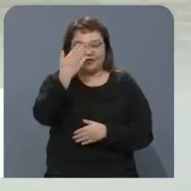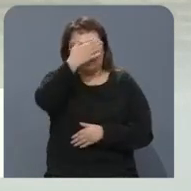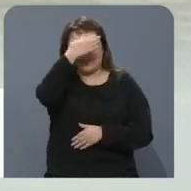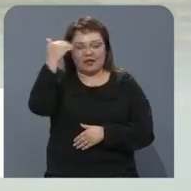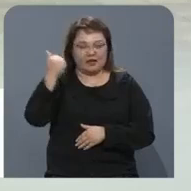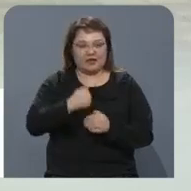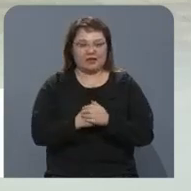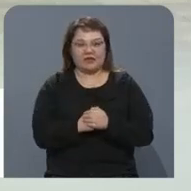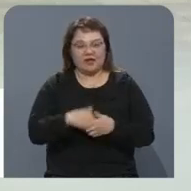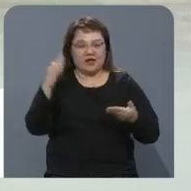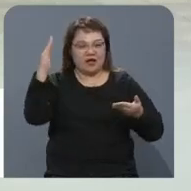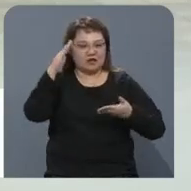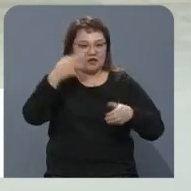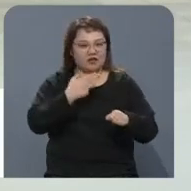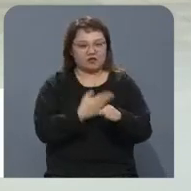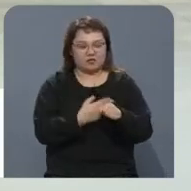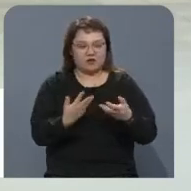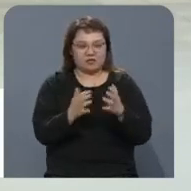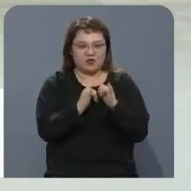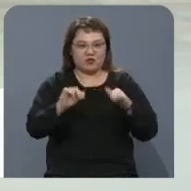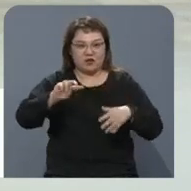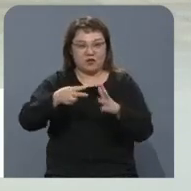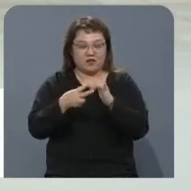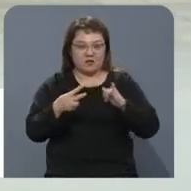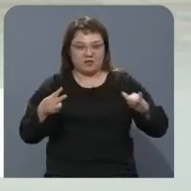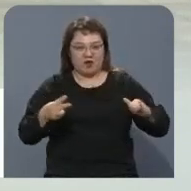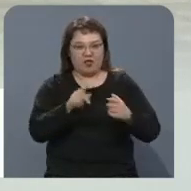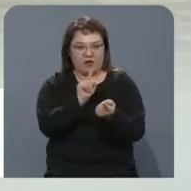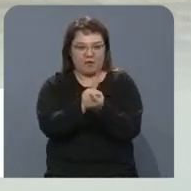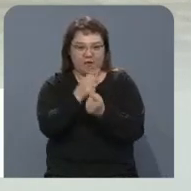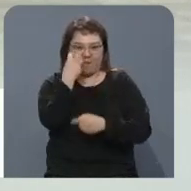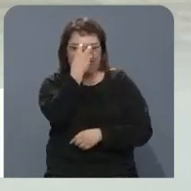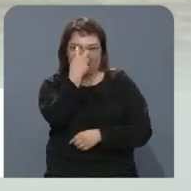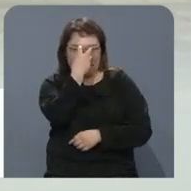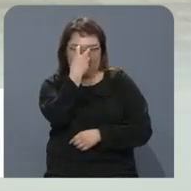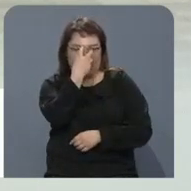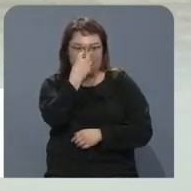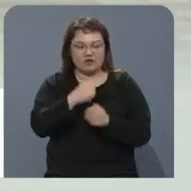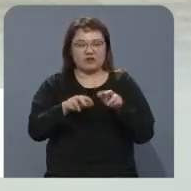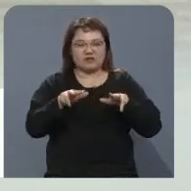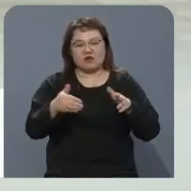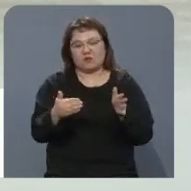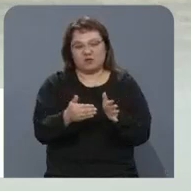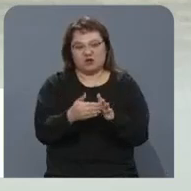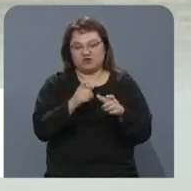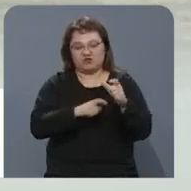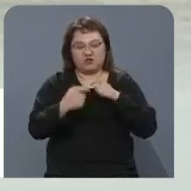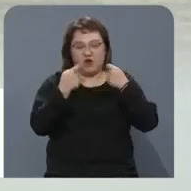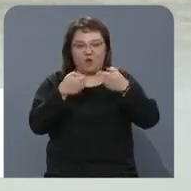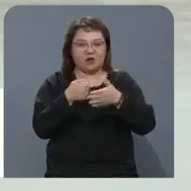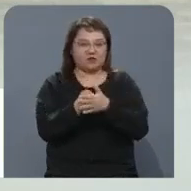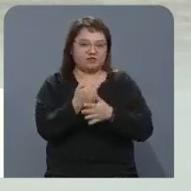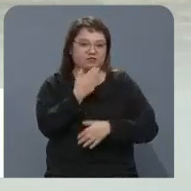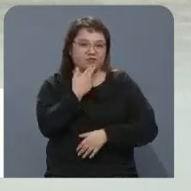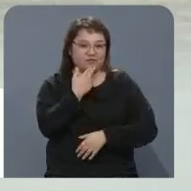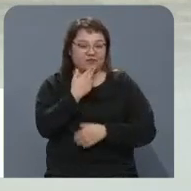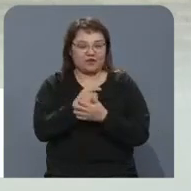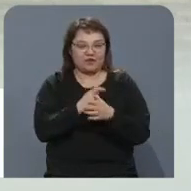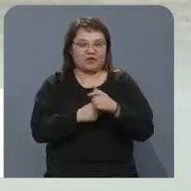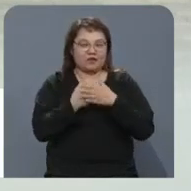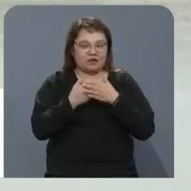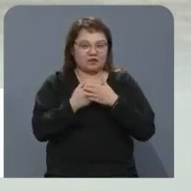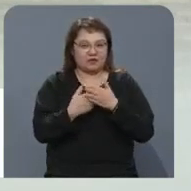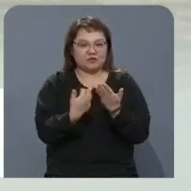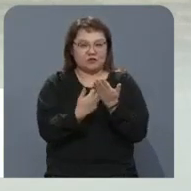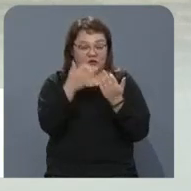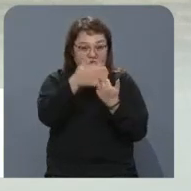이 학교의 학생과 교직원 등 200여 명을 대상으로 한 검사에서 아직까지 추가 확진자는 나오지 않고 있는데요. 당분간